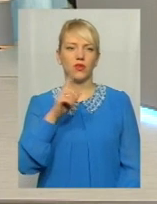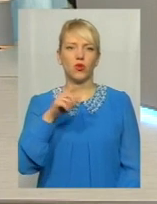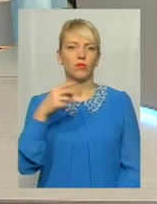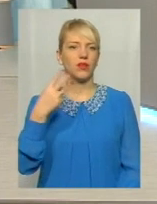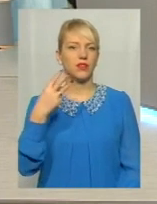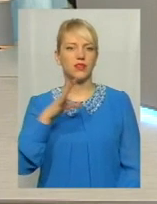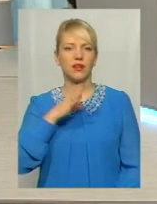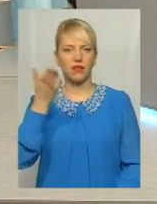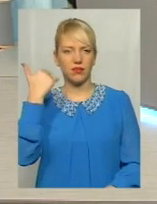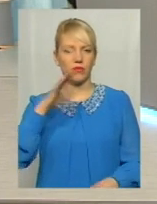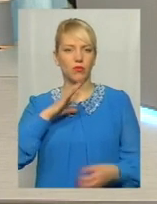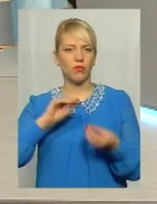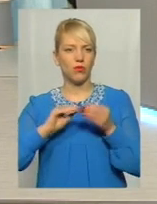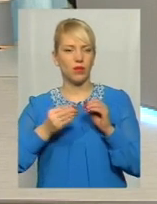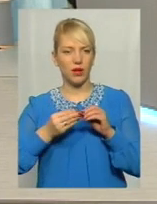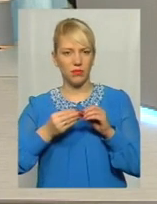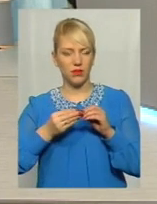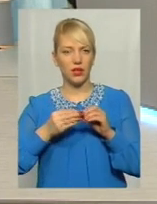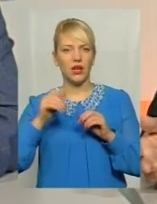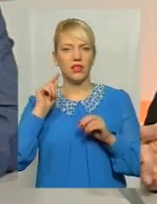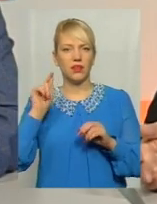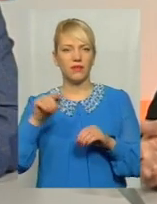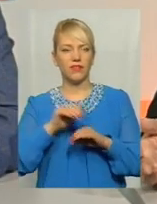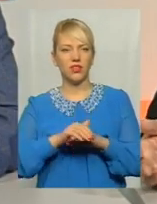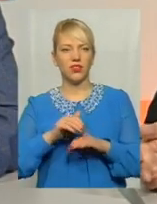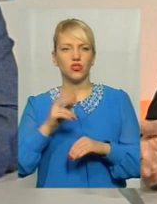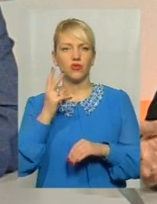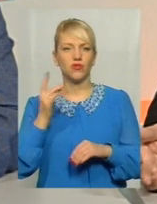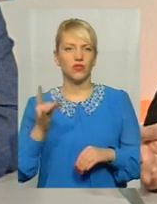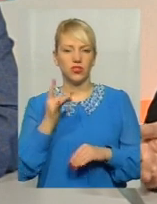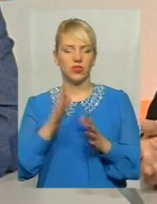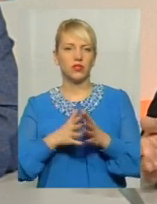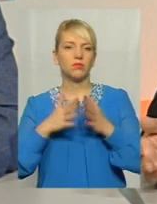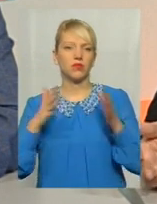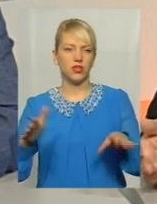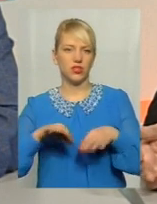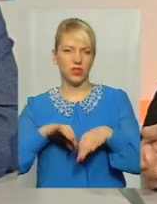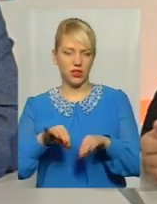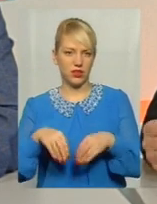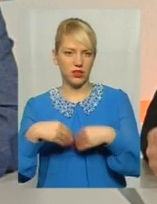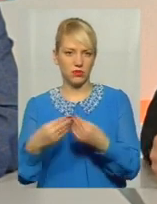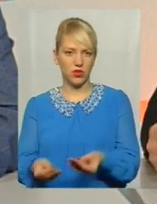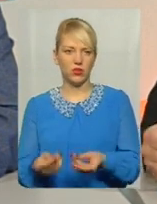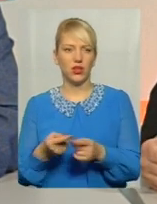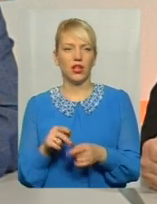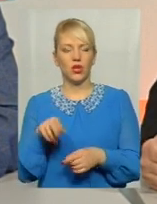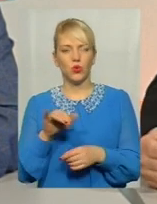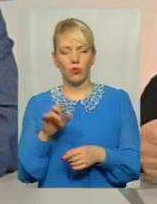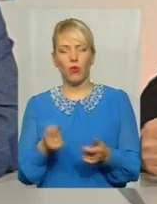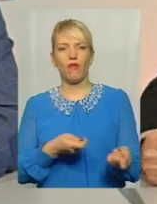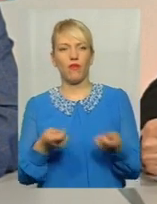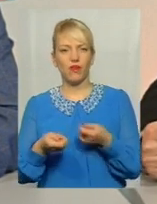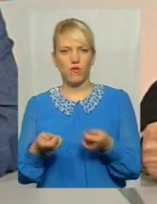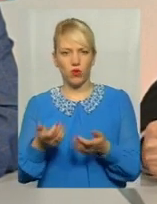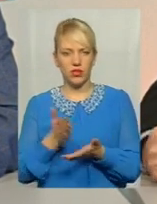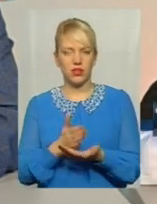проблемний в минулому році, ви це знаєте. Ми там фактично вдвічі збільшили кількість транспорту, пустили туди великі автобуси. Тобто Дубово вивозиться. До